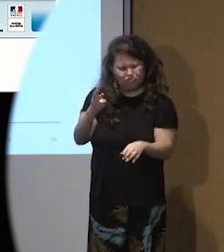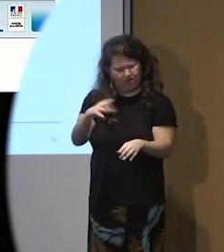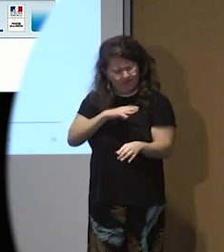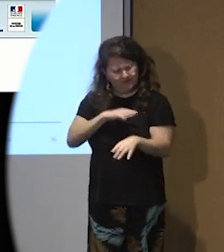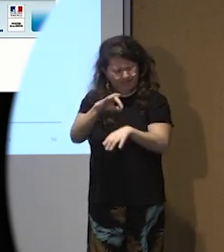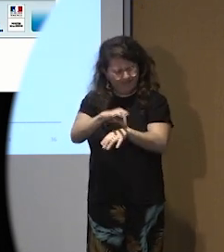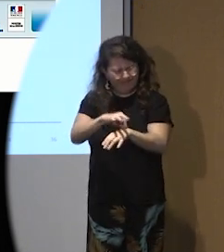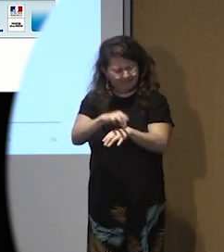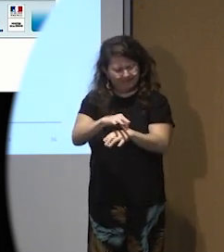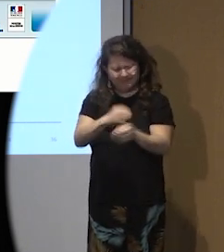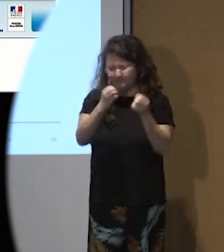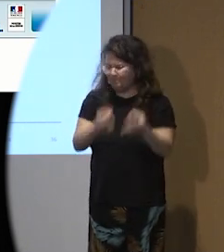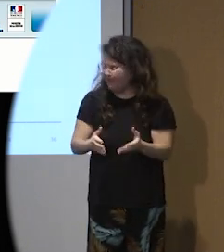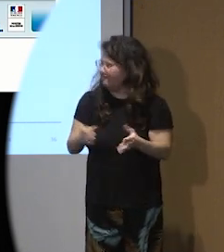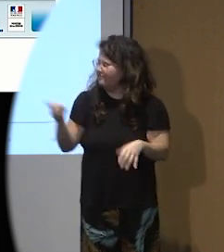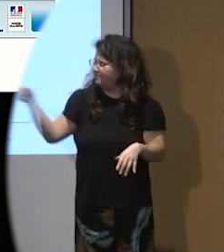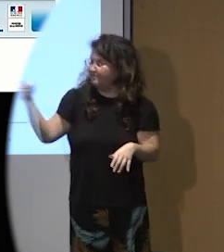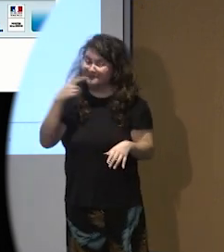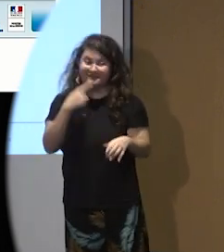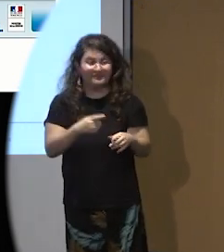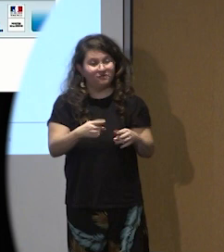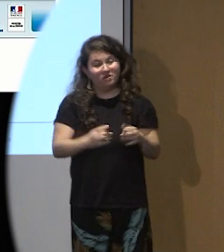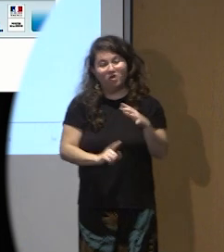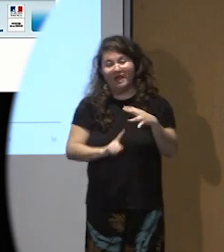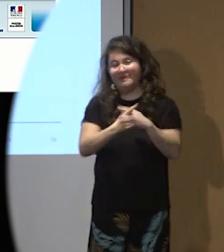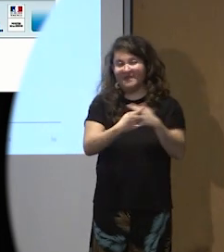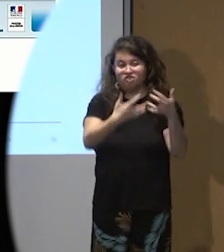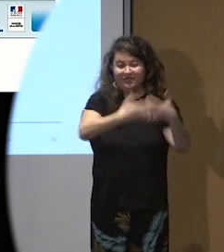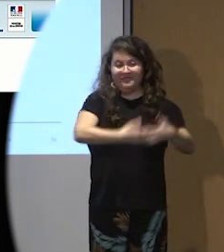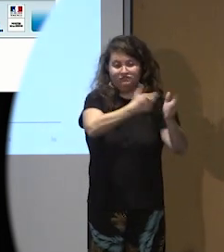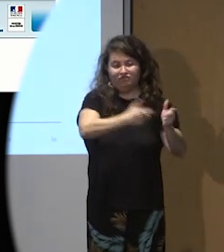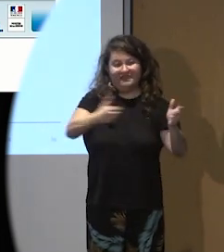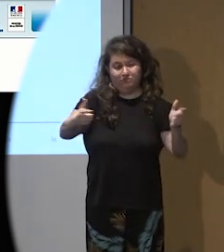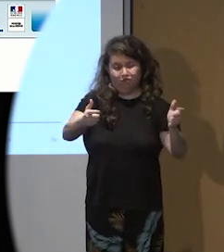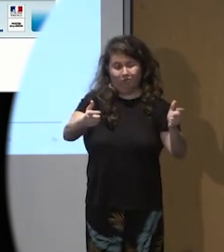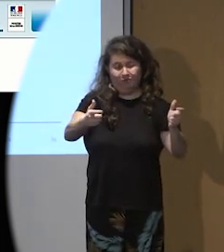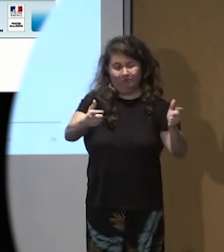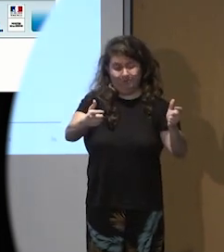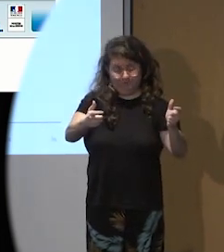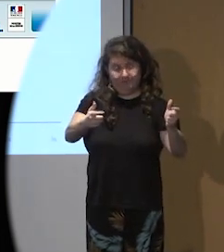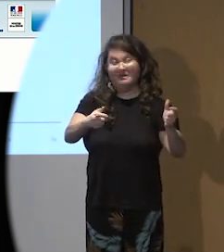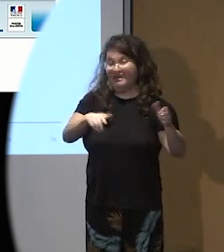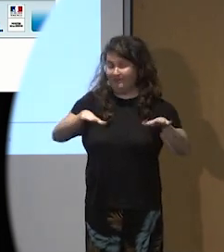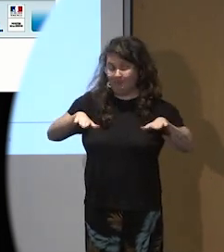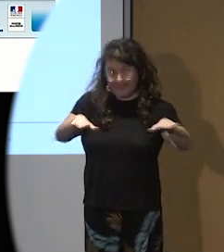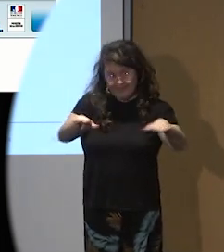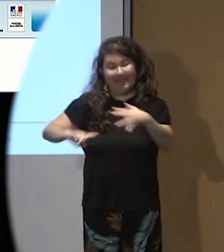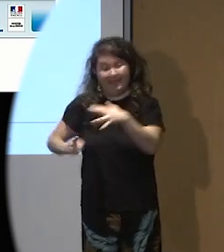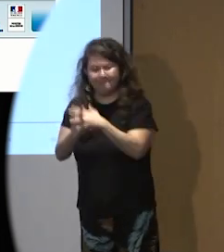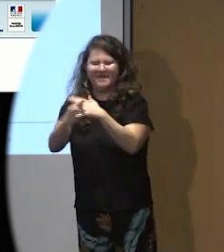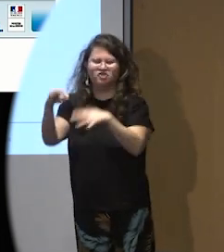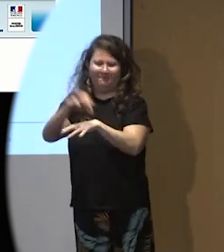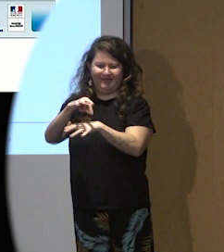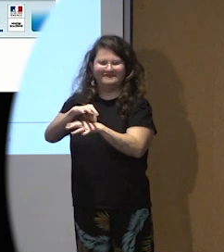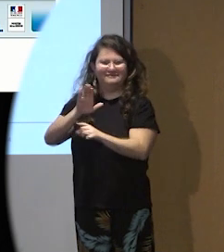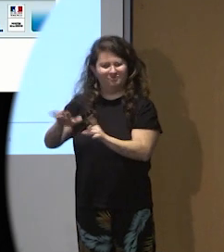les maladies de civilisation sont arrivées avec l'industrialisation. Voilà, tout simplement. Donc, bien sûr, elles existaient